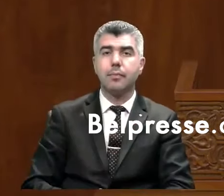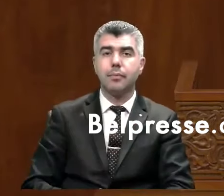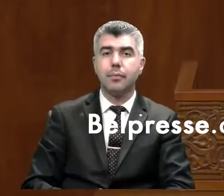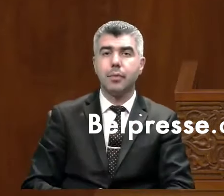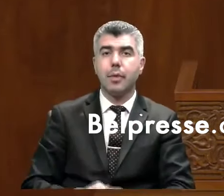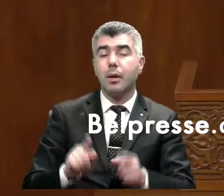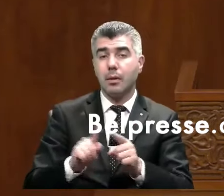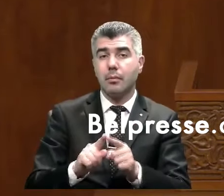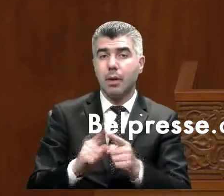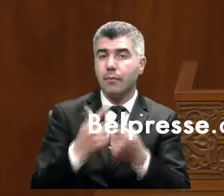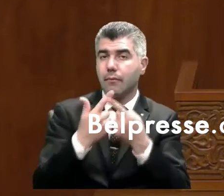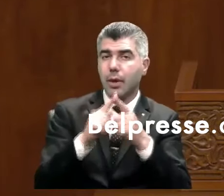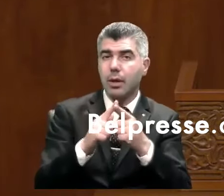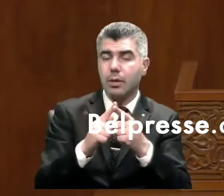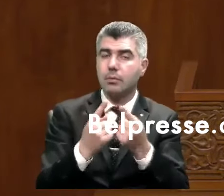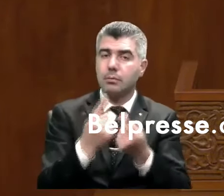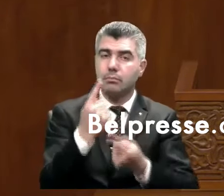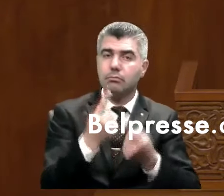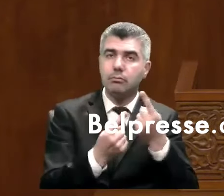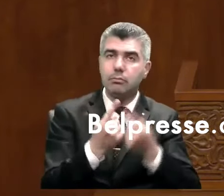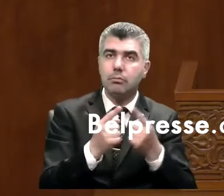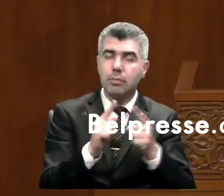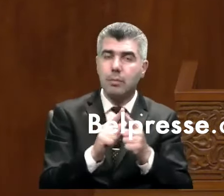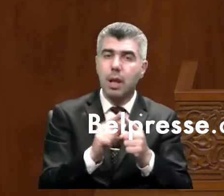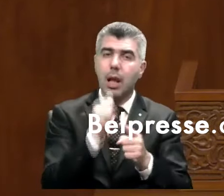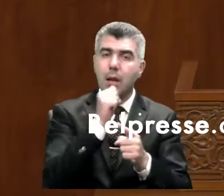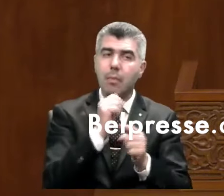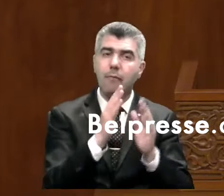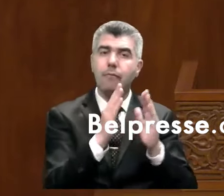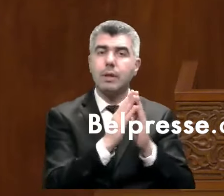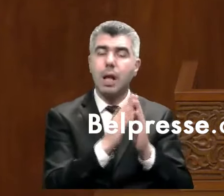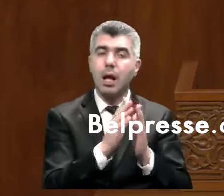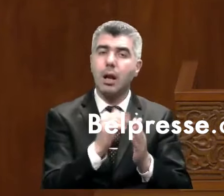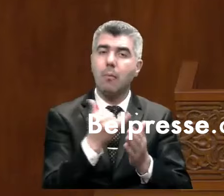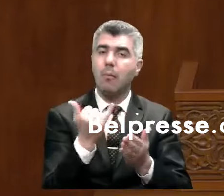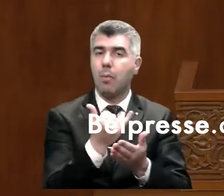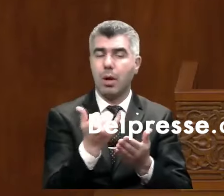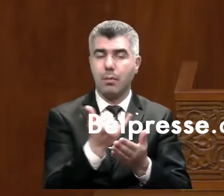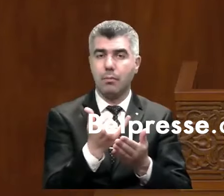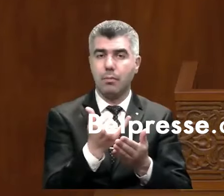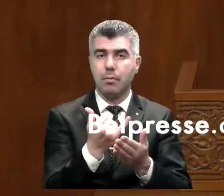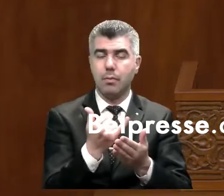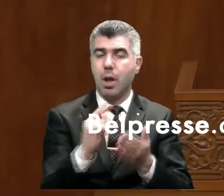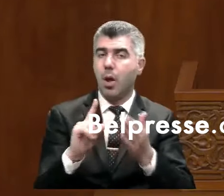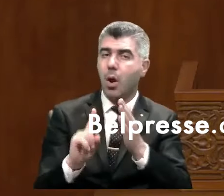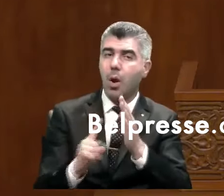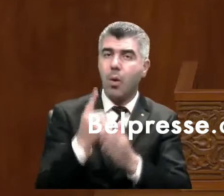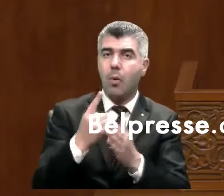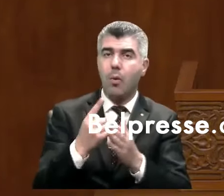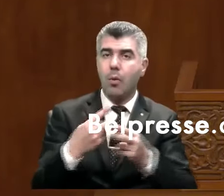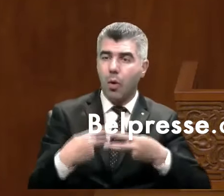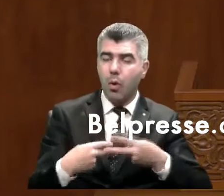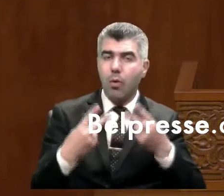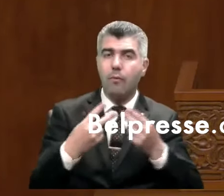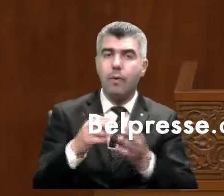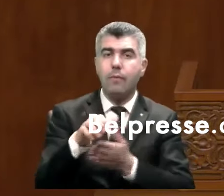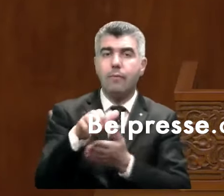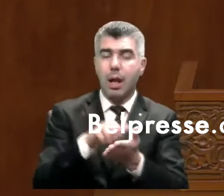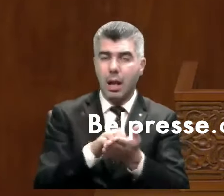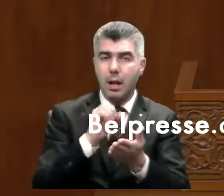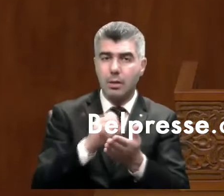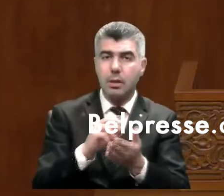لاعتبارات متعلقه بتامين حاجيه ماء الشرب منذ بدايه الموسم الفلاحي يلا